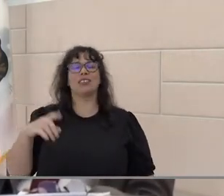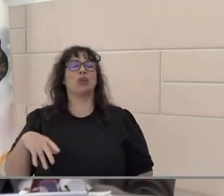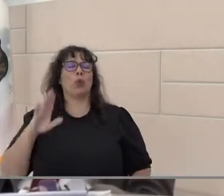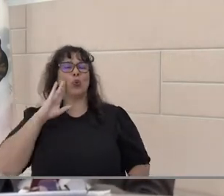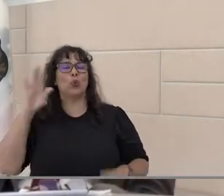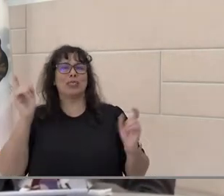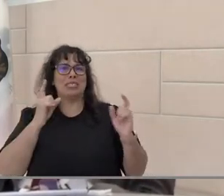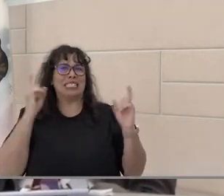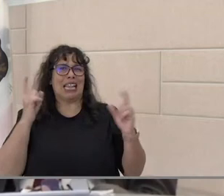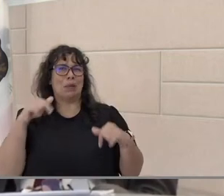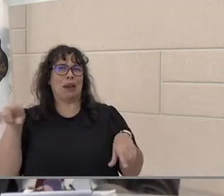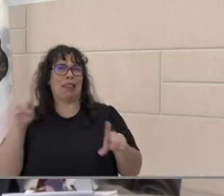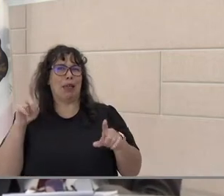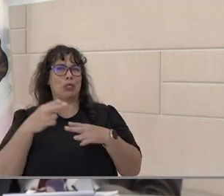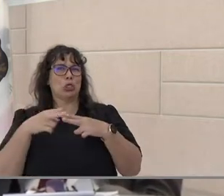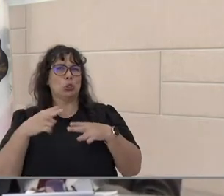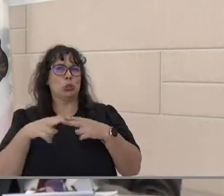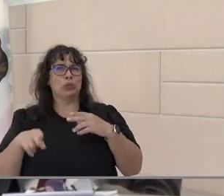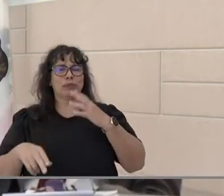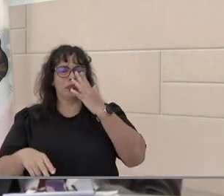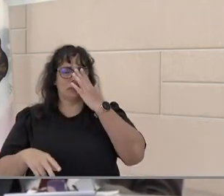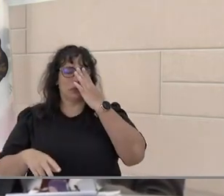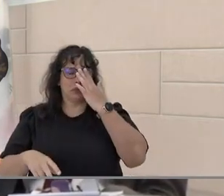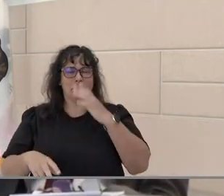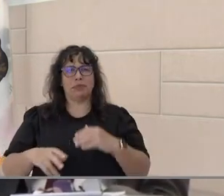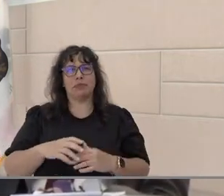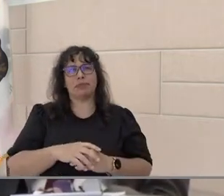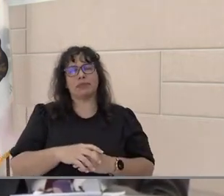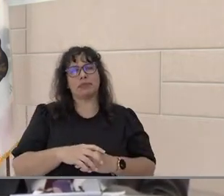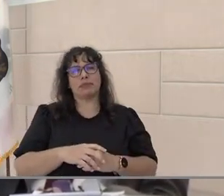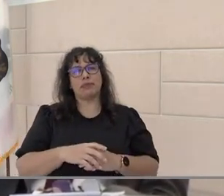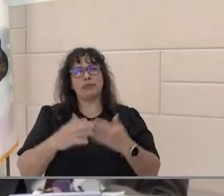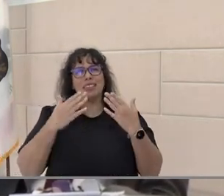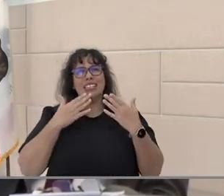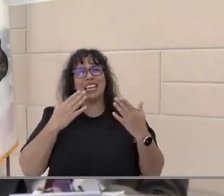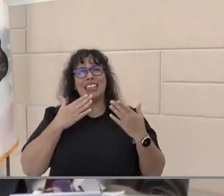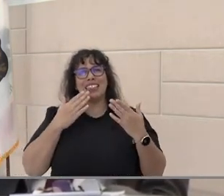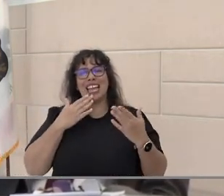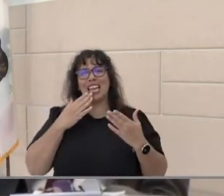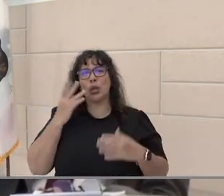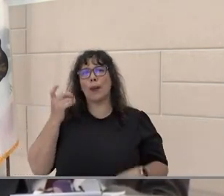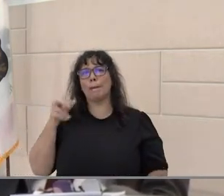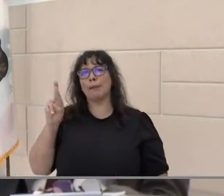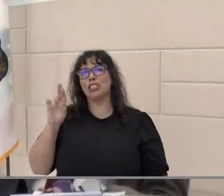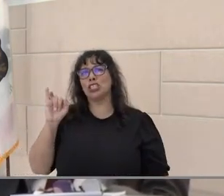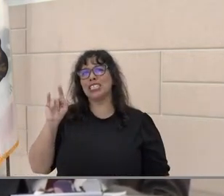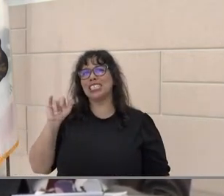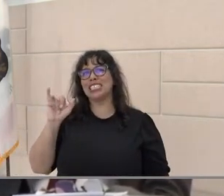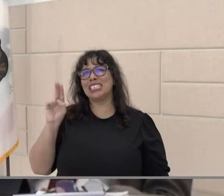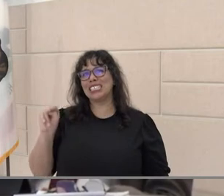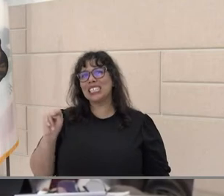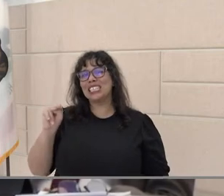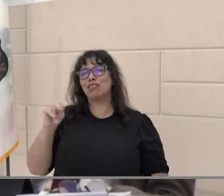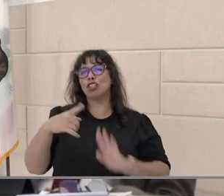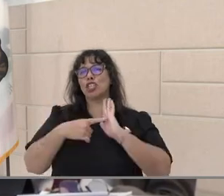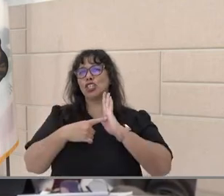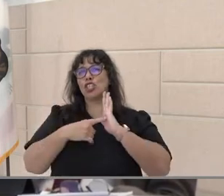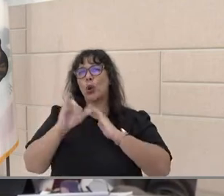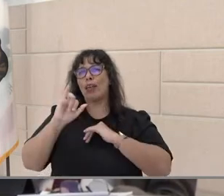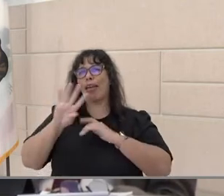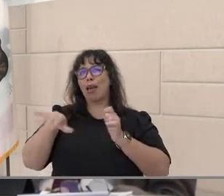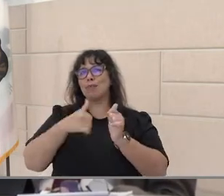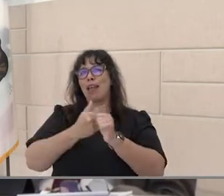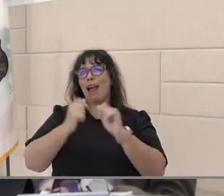យើងនៅមានការអបអរសាទរទៅលើបុគ្គលិកធ្វើការដែលមិនមែនជាគ្រូដូច្នេះសូមអរគុណទៅលើលោកអ៊ីត